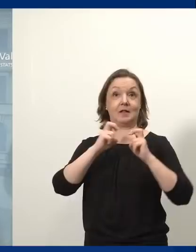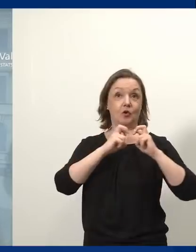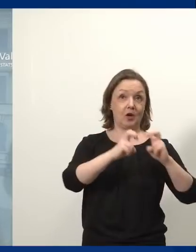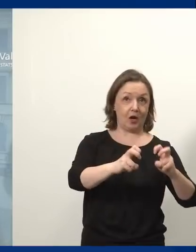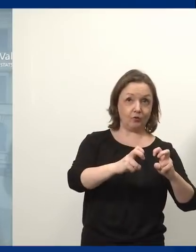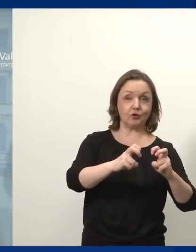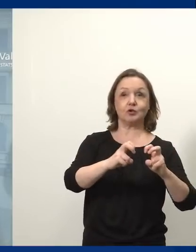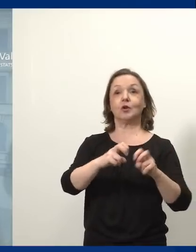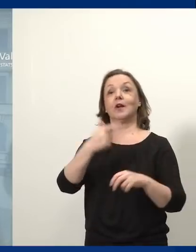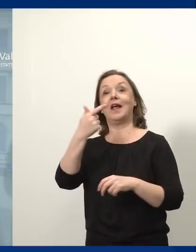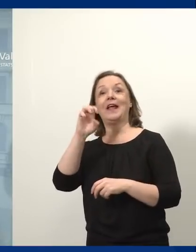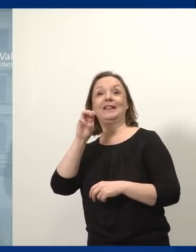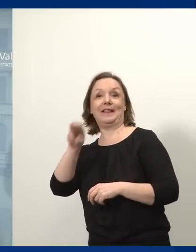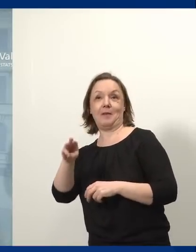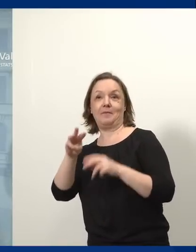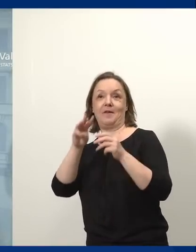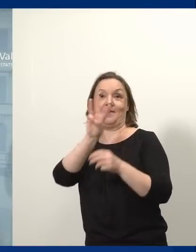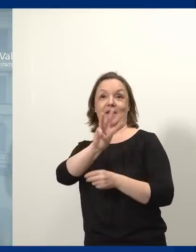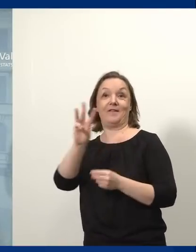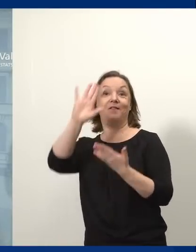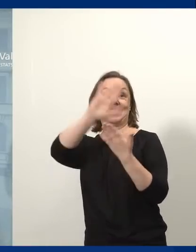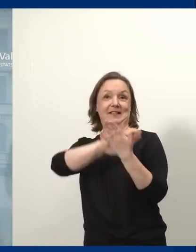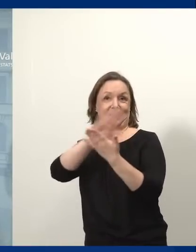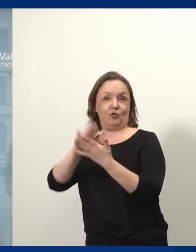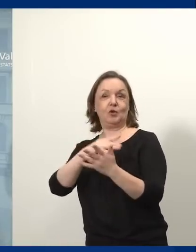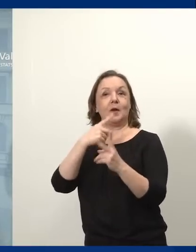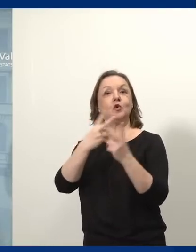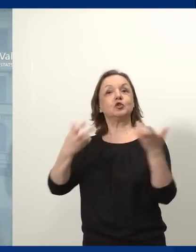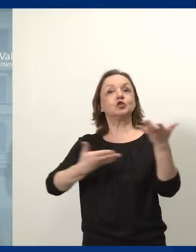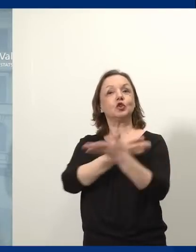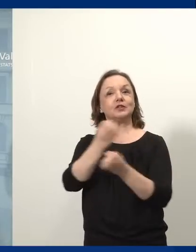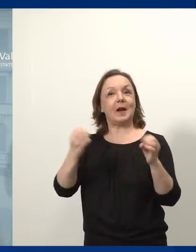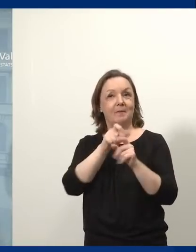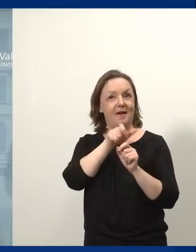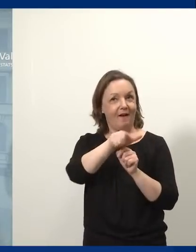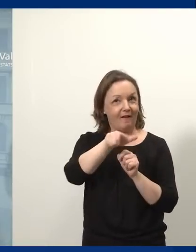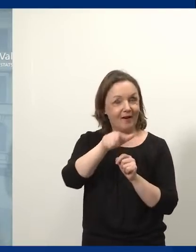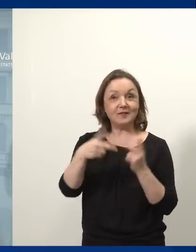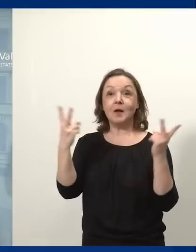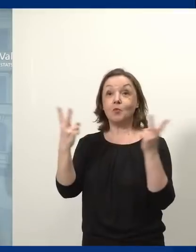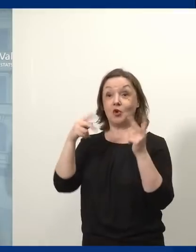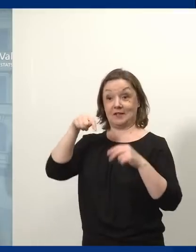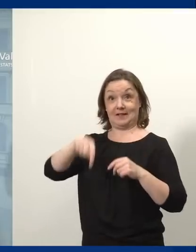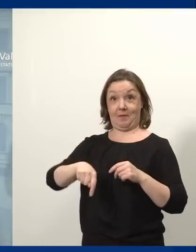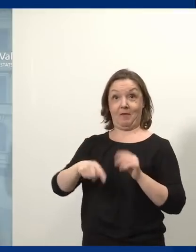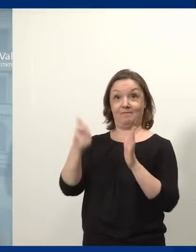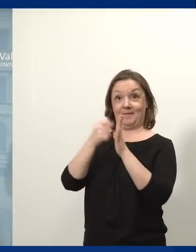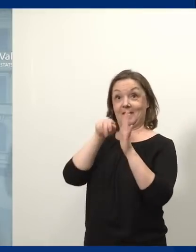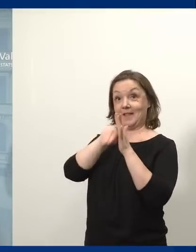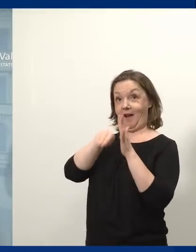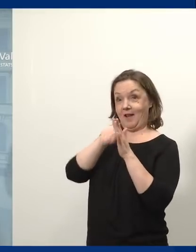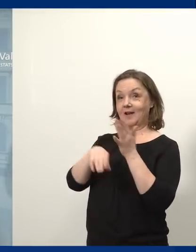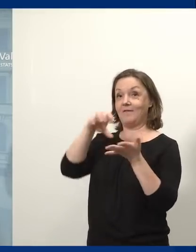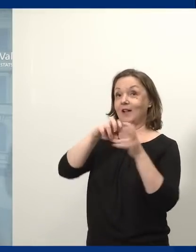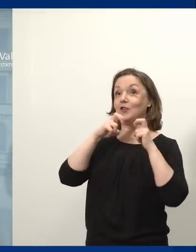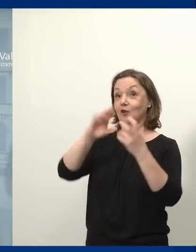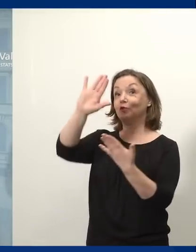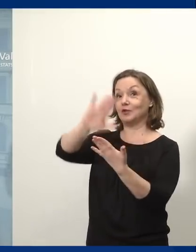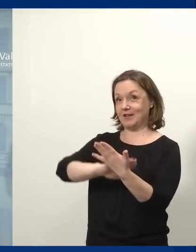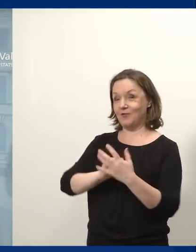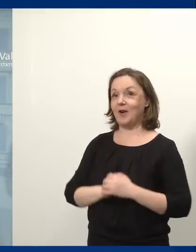ja työ- ja elinkeinoministeriön verkkosivuilta ja somekanavista. Samoin löytyy tallenne tästä tilaisuudesta sieltä valtioneuvoston